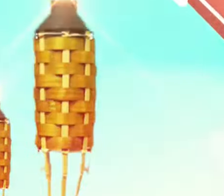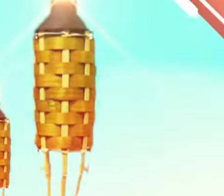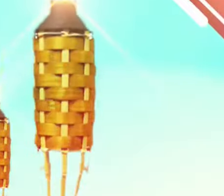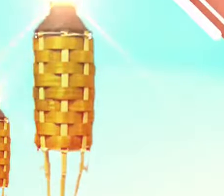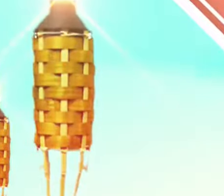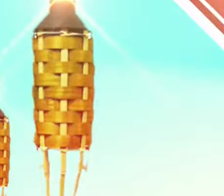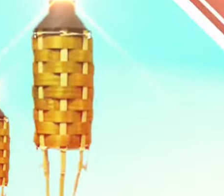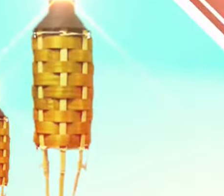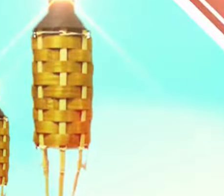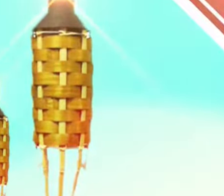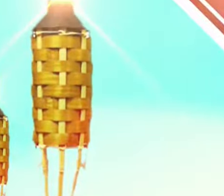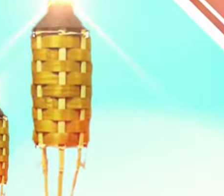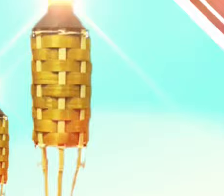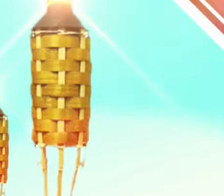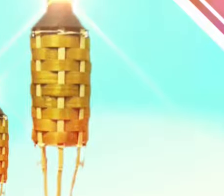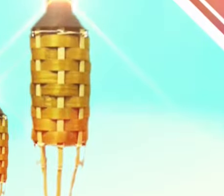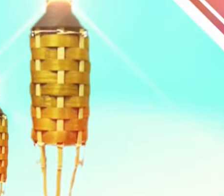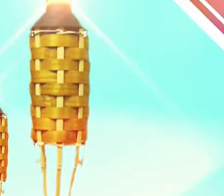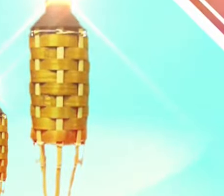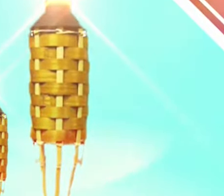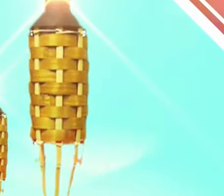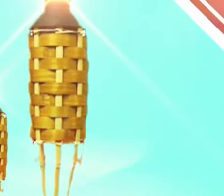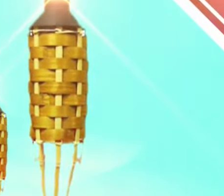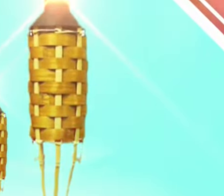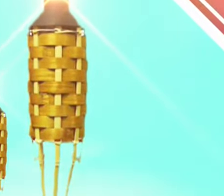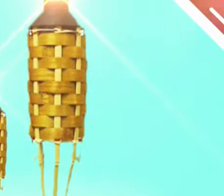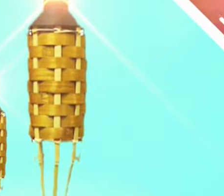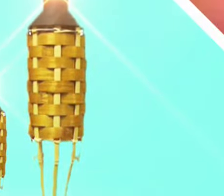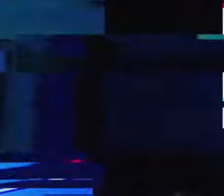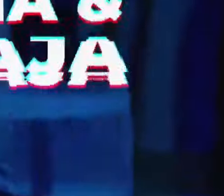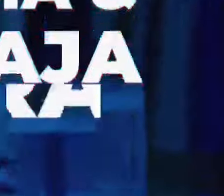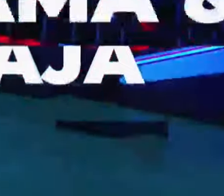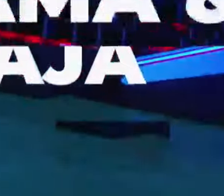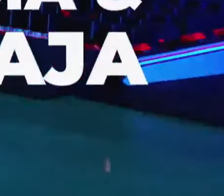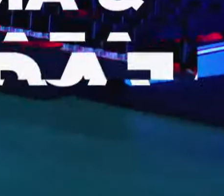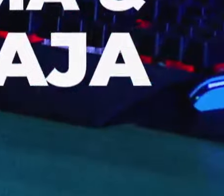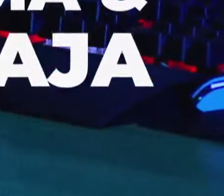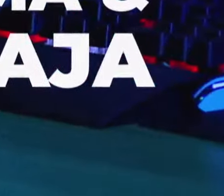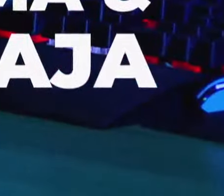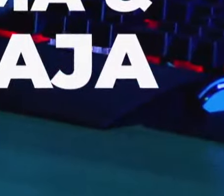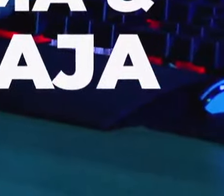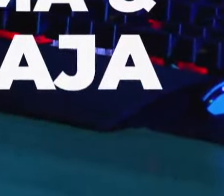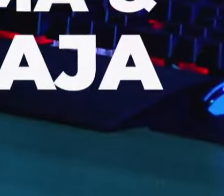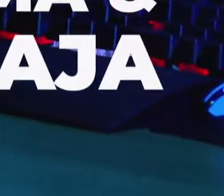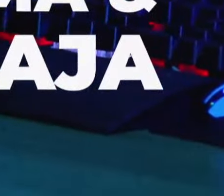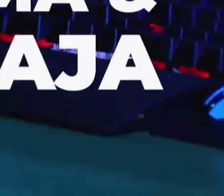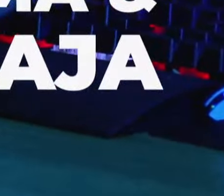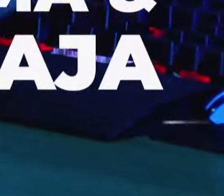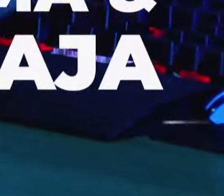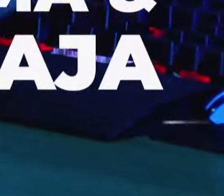Elakkan berita palsu dan provokasi berkaitan isu